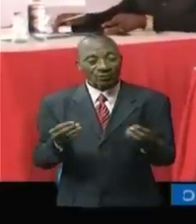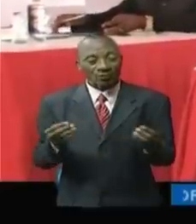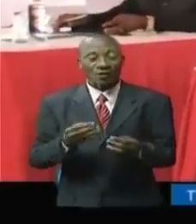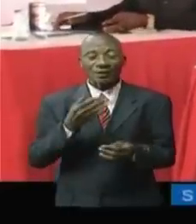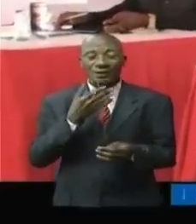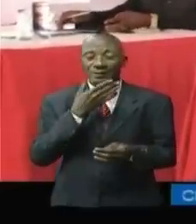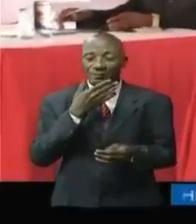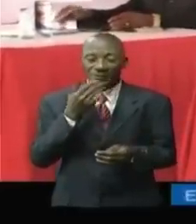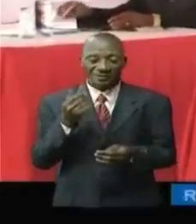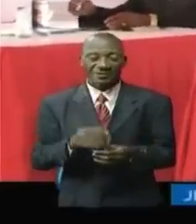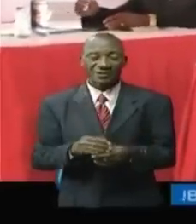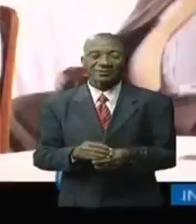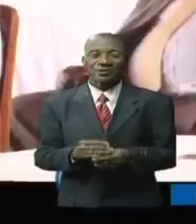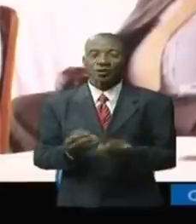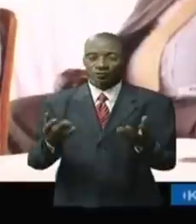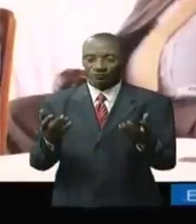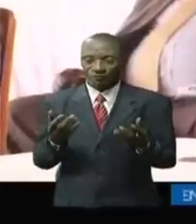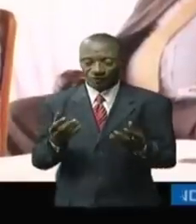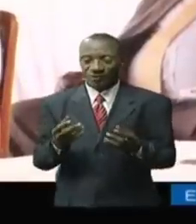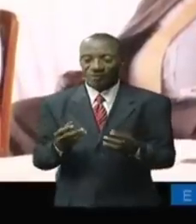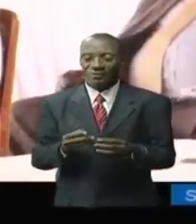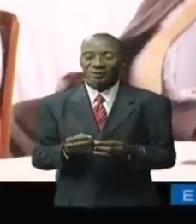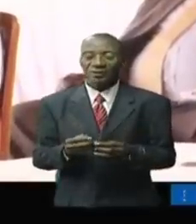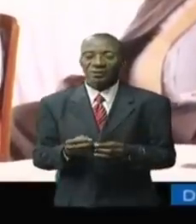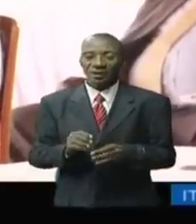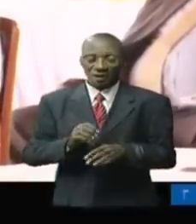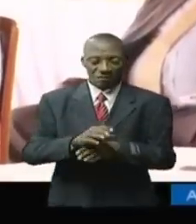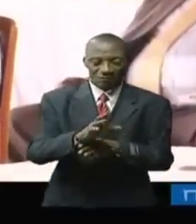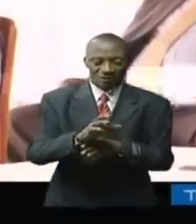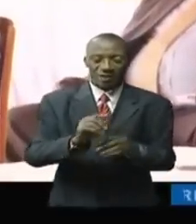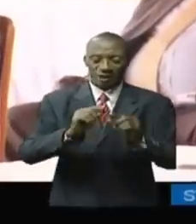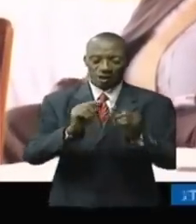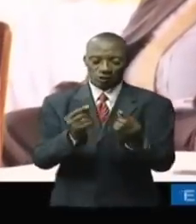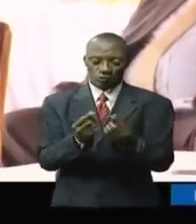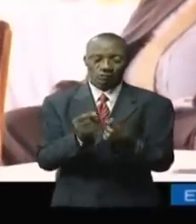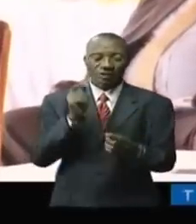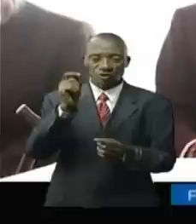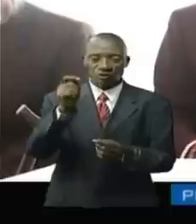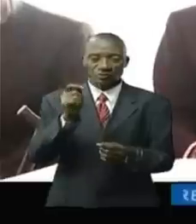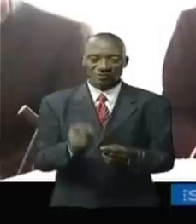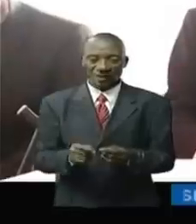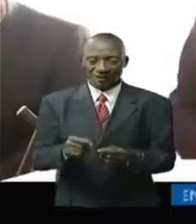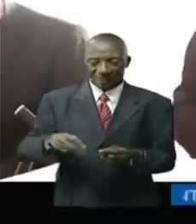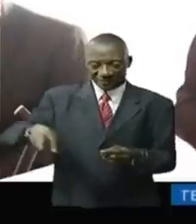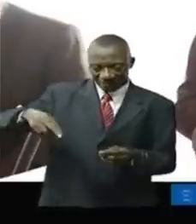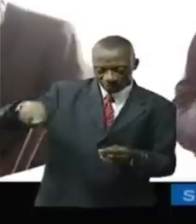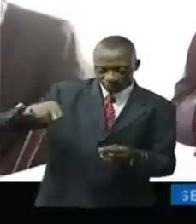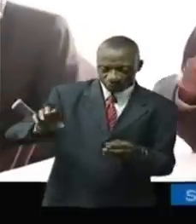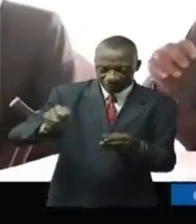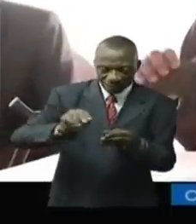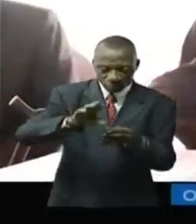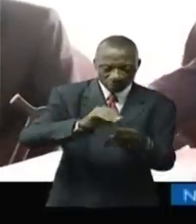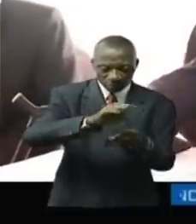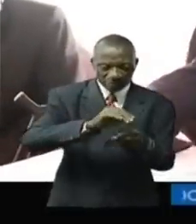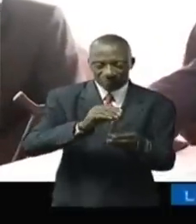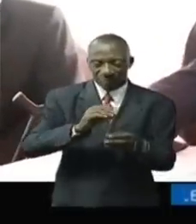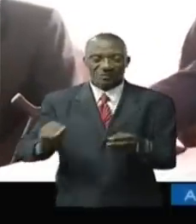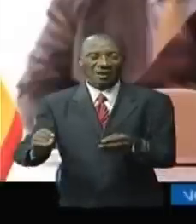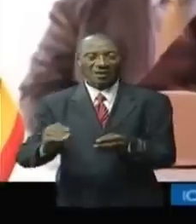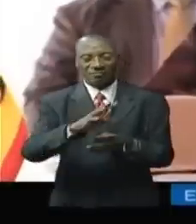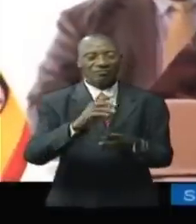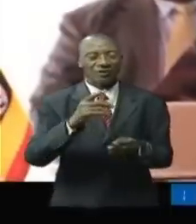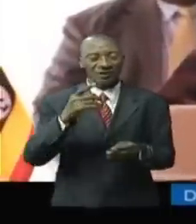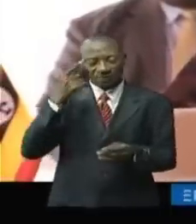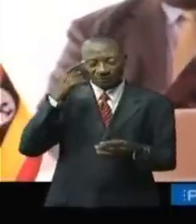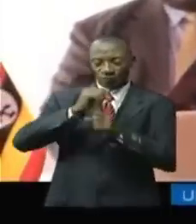militaire sous-régionale. Placée sous les commandements du Kenya, cette force devait être opérationnelle dans les prochaines semaines à